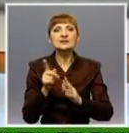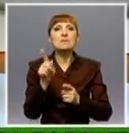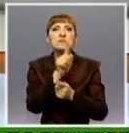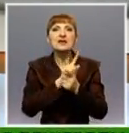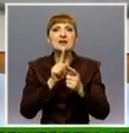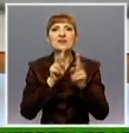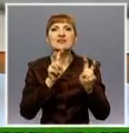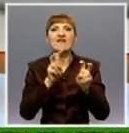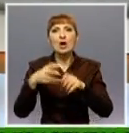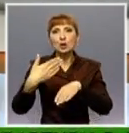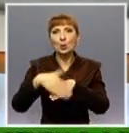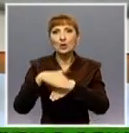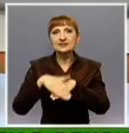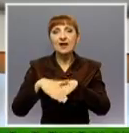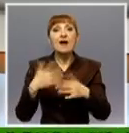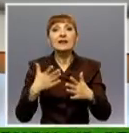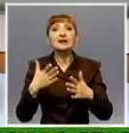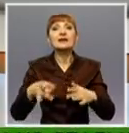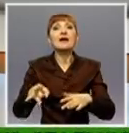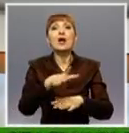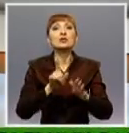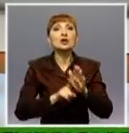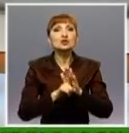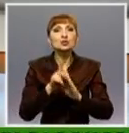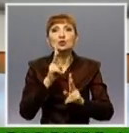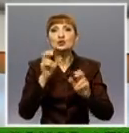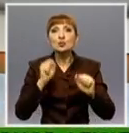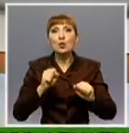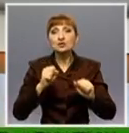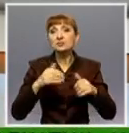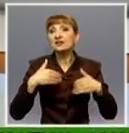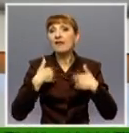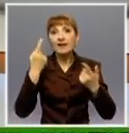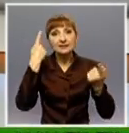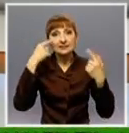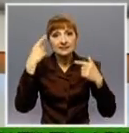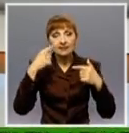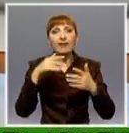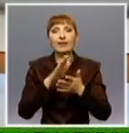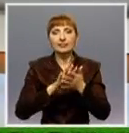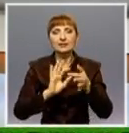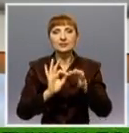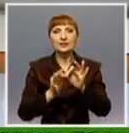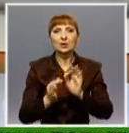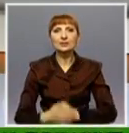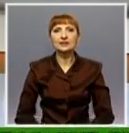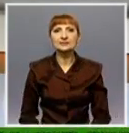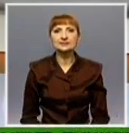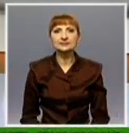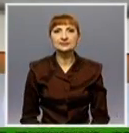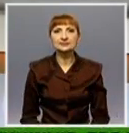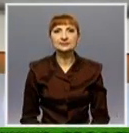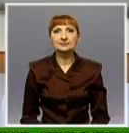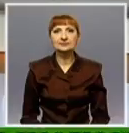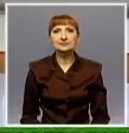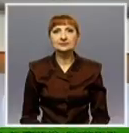за переименование улиц. С каких районов начнут и кто сможет предлагать идеи, расскажут наши корреспонденты.